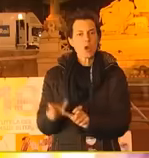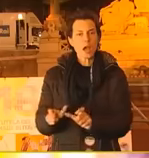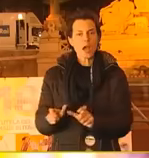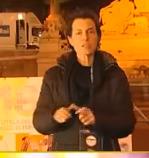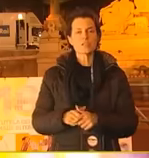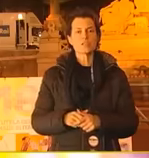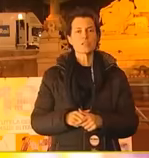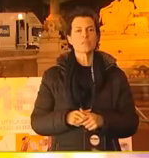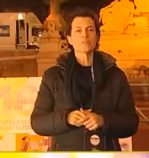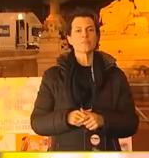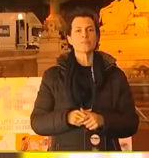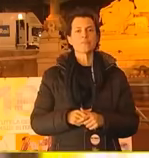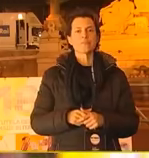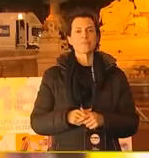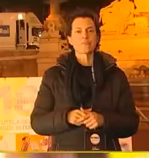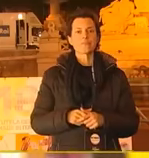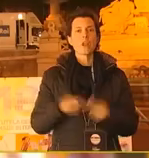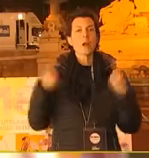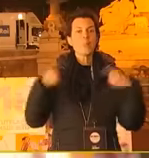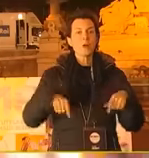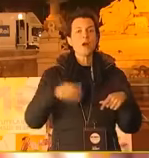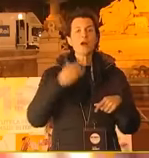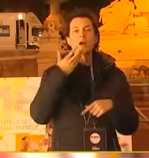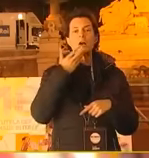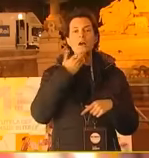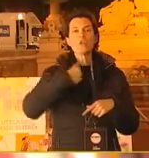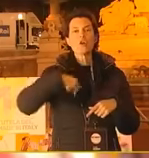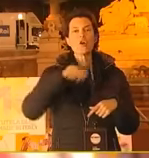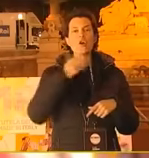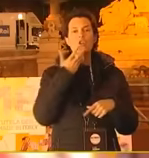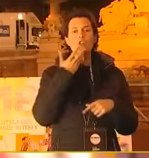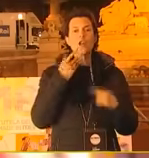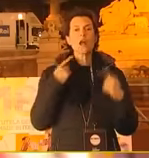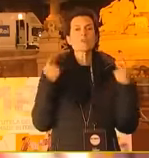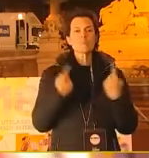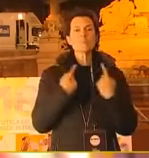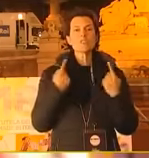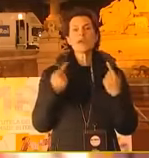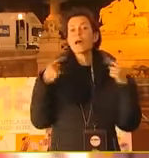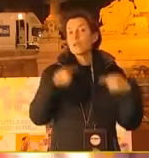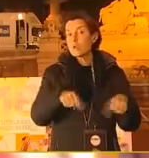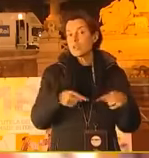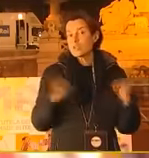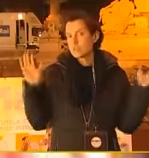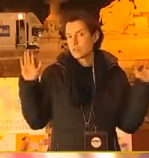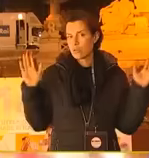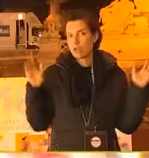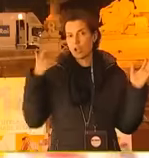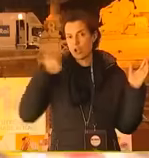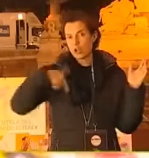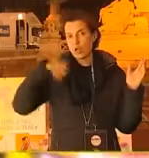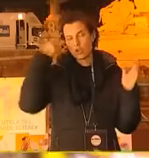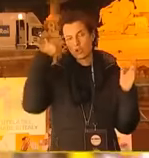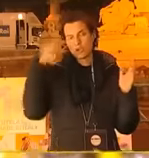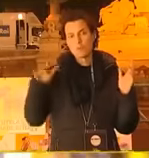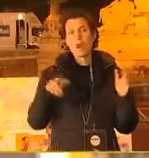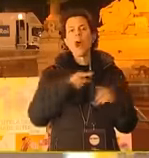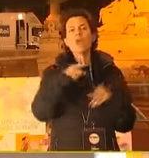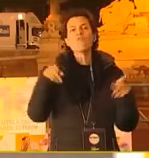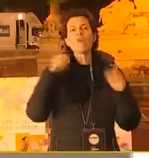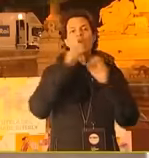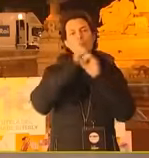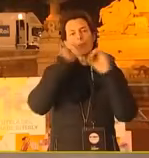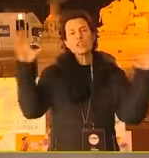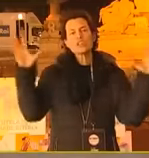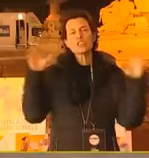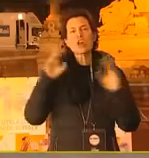E questo è quello che noi ci dobbiamo aspettare quando andremo al governo. Ma voi ve la immaginate Roberta Lombardi che sta